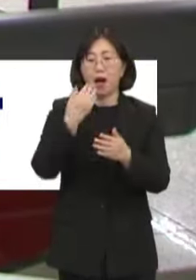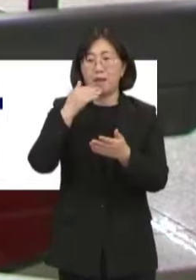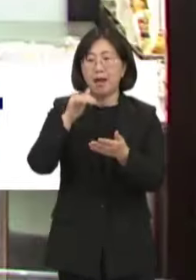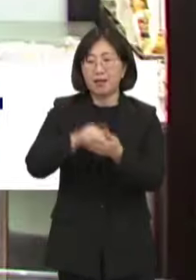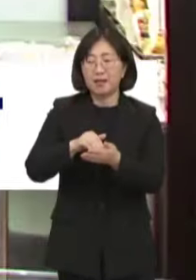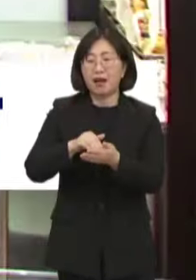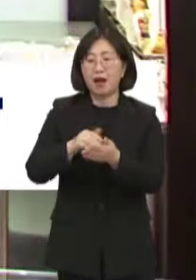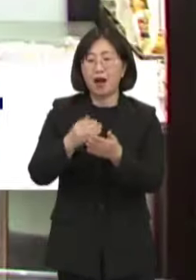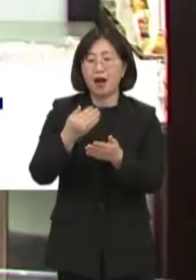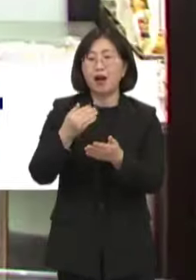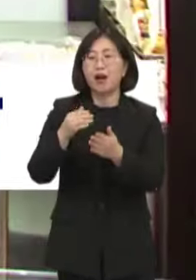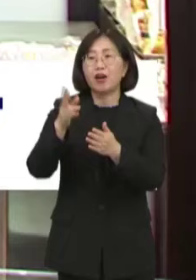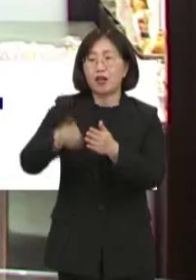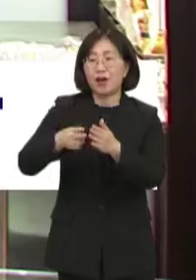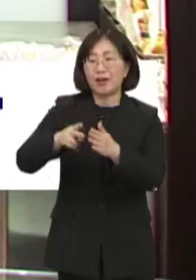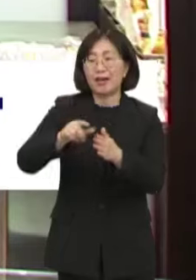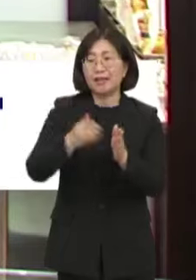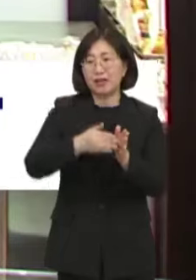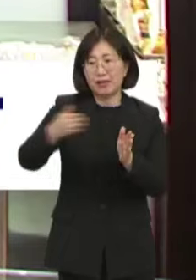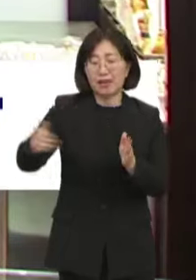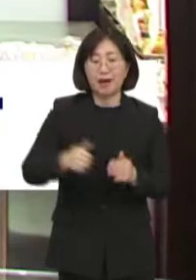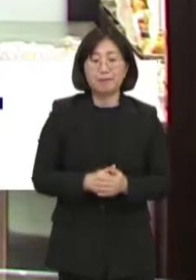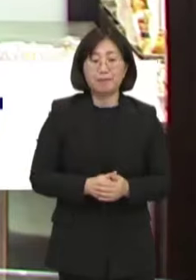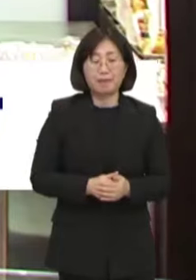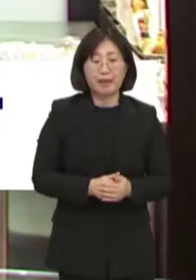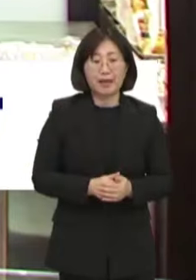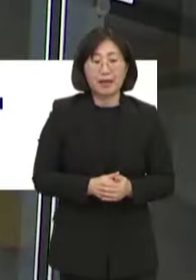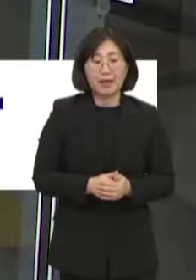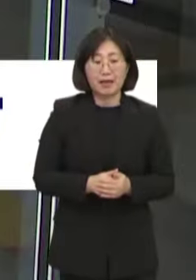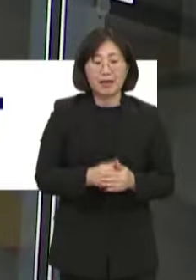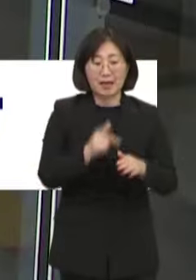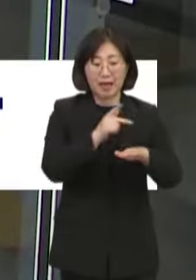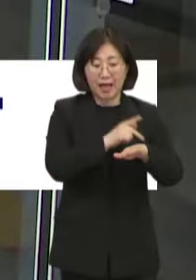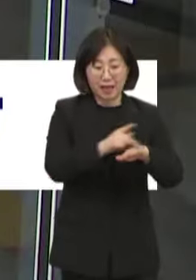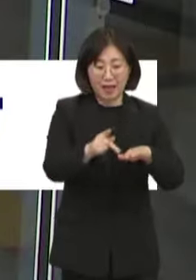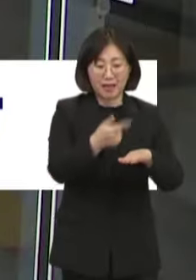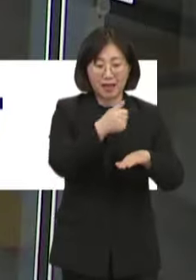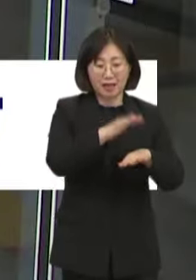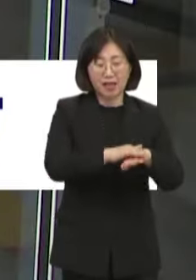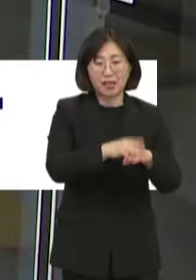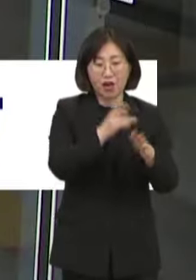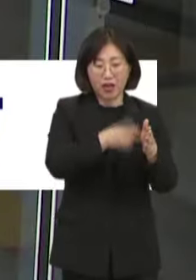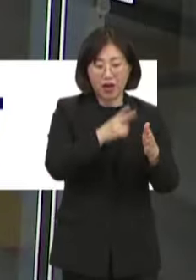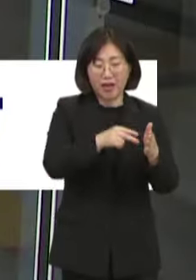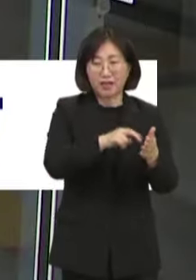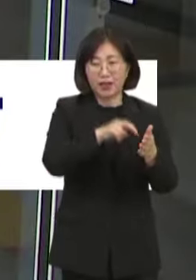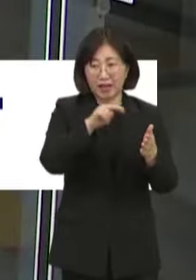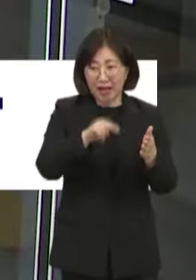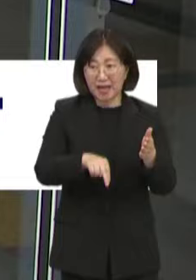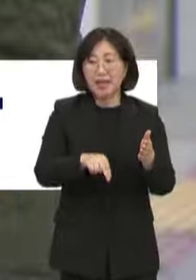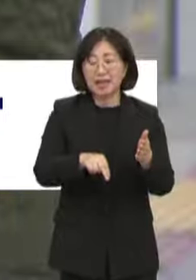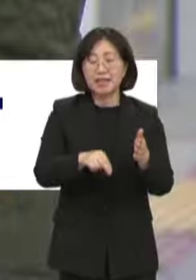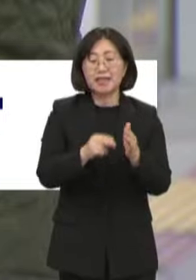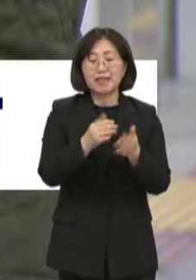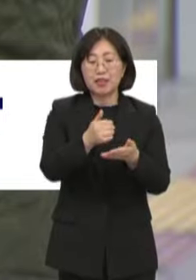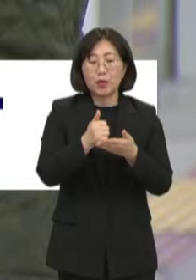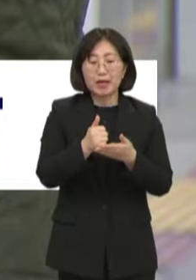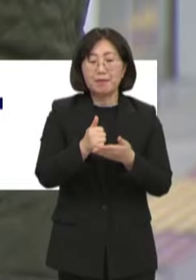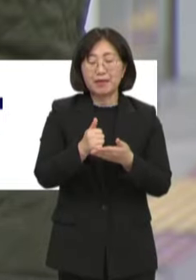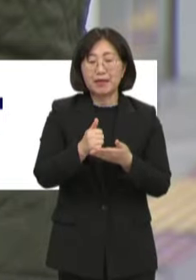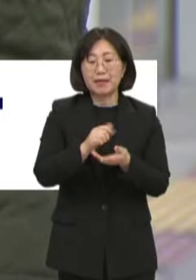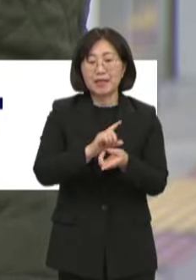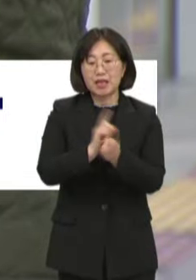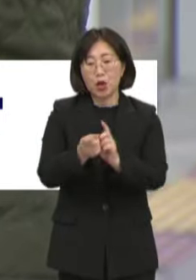연장 운행할 방침입니다. 이번 연장 운행으로 KTX를 타고 대전역에서 내리는 4개 열차 고객들의